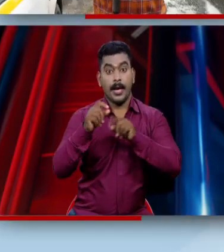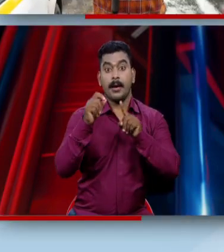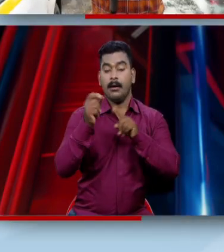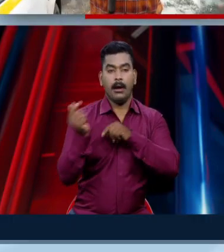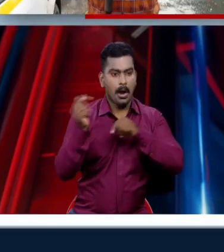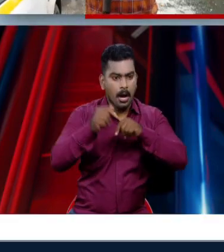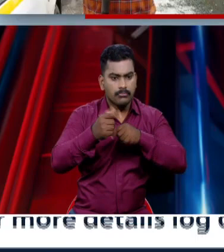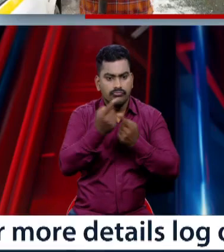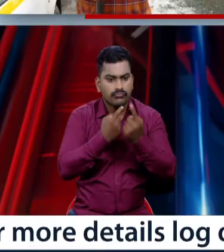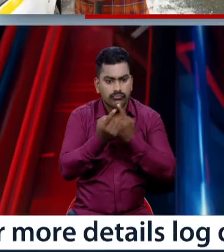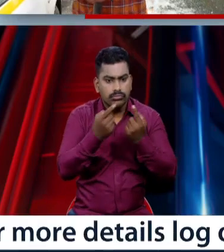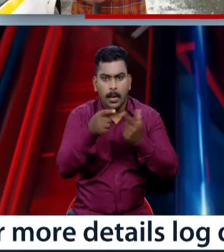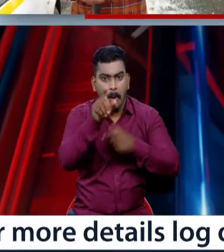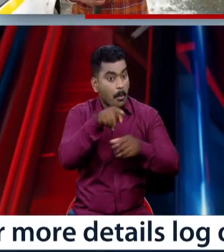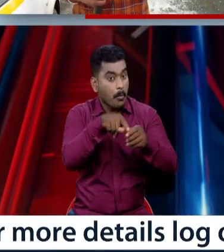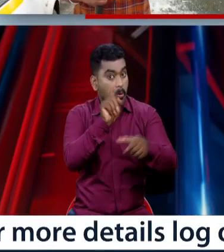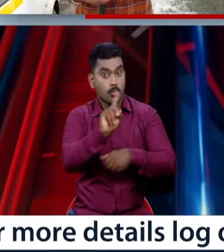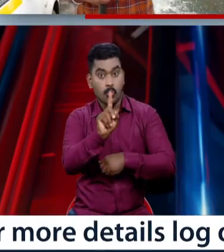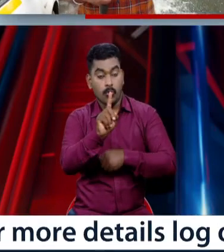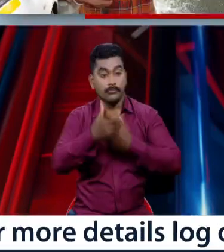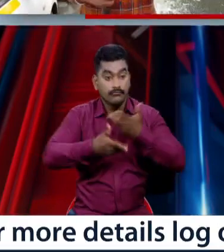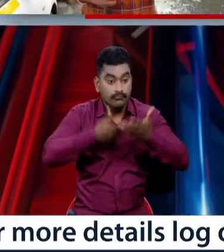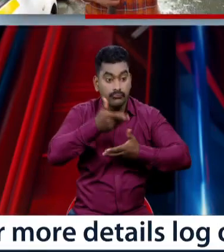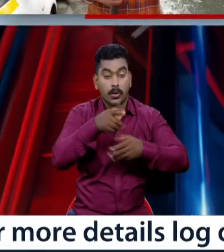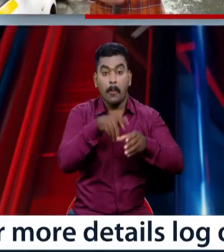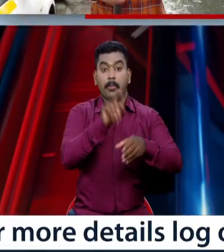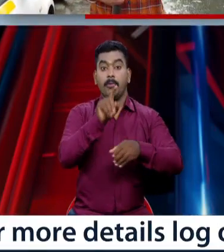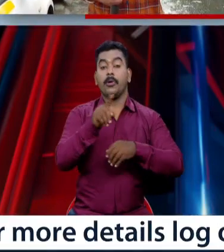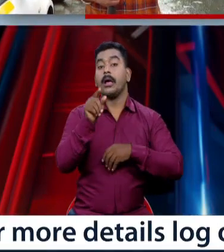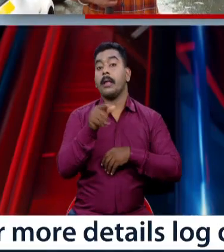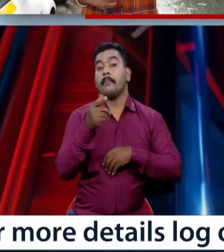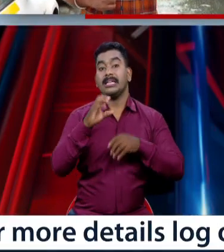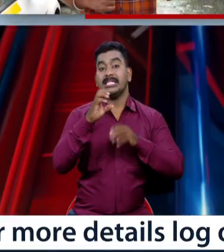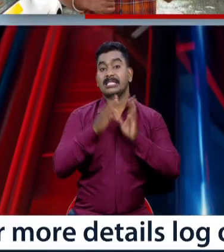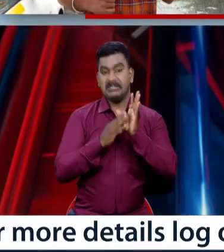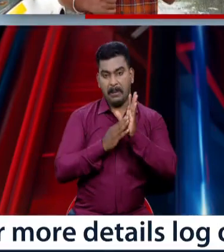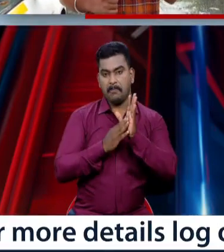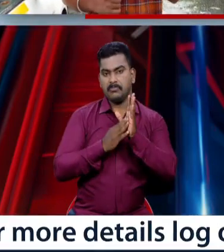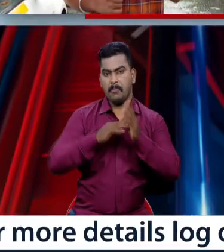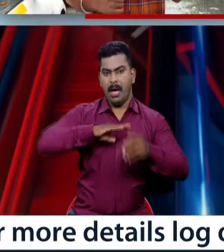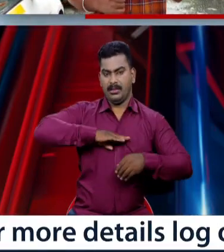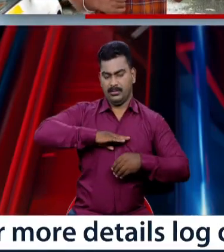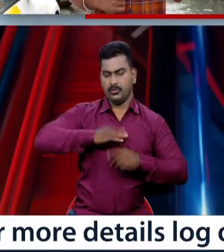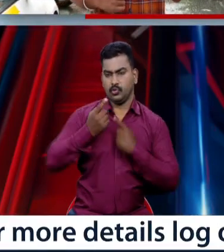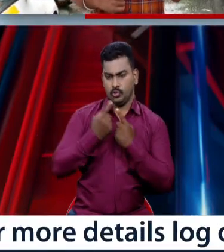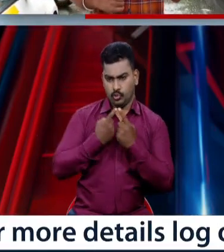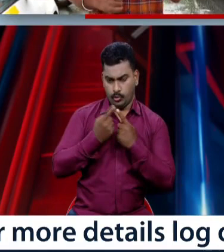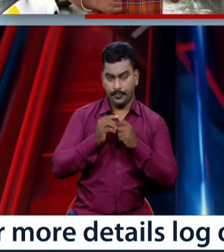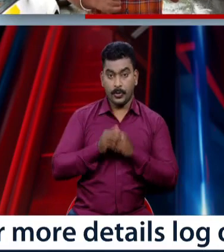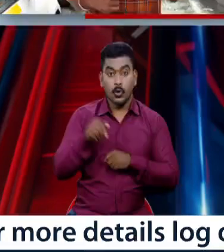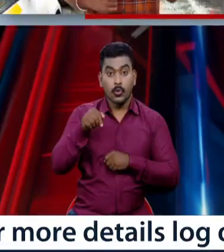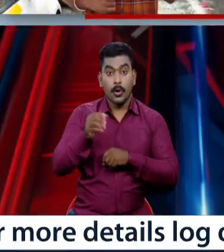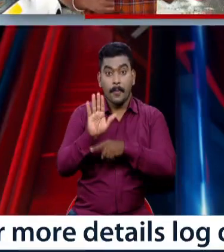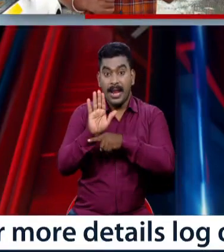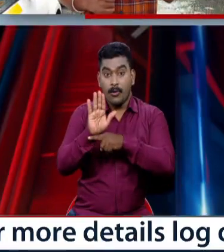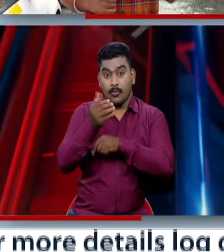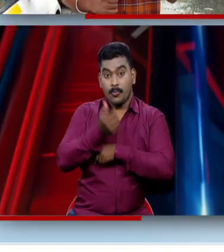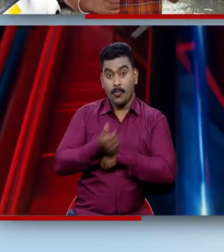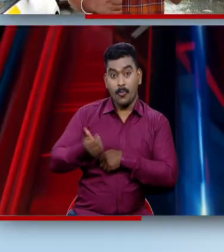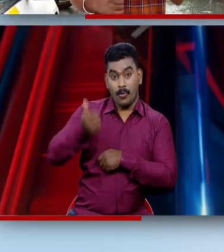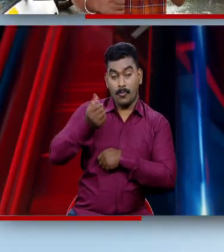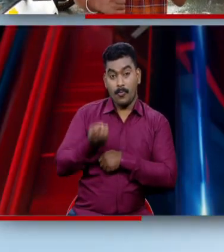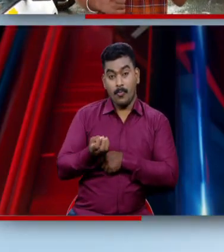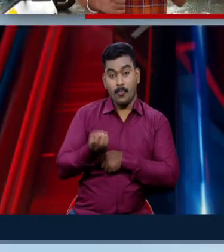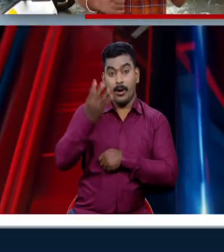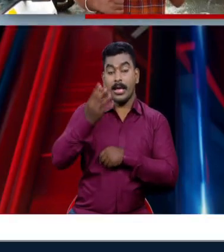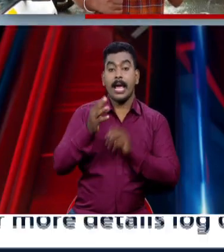അതിനുശേഷം അദ്ദേഹം ശിവസേന നേതാവ് മുഖ്യമന്ത്രിയുമായ ഉദ്ധവ് താക്കറെയുമായും അടക്കം ചർച്ചകൾ നടത്തുന്നുണ്ട്. ഇന്ന് രാവിലെ കോൺഗ്രസ് മുംബൈയിൽ